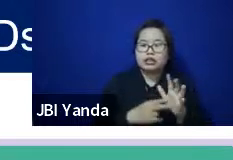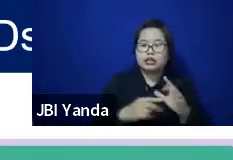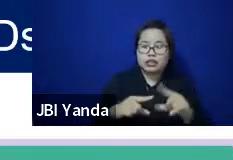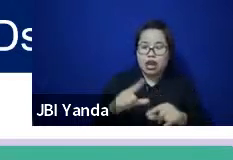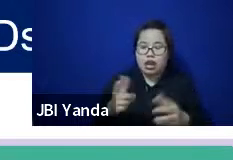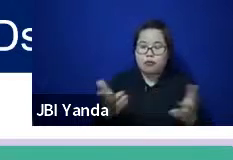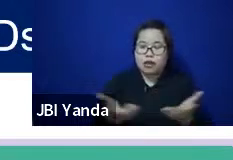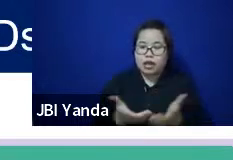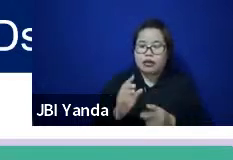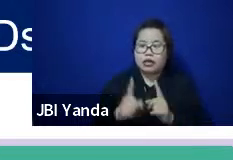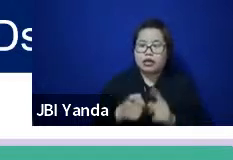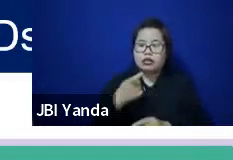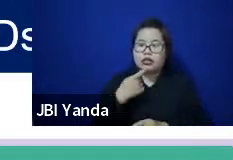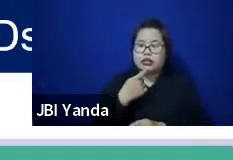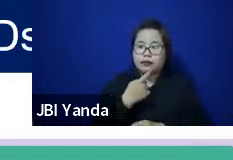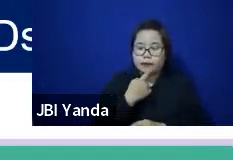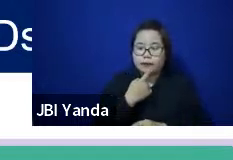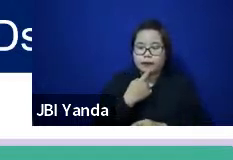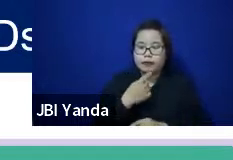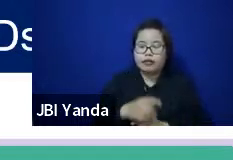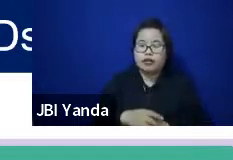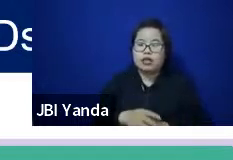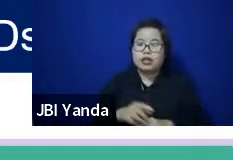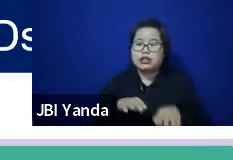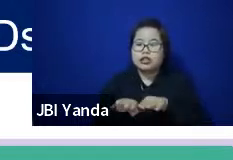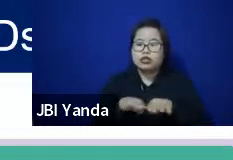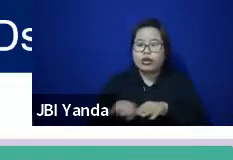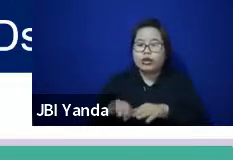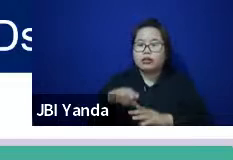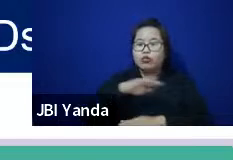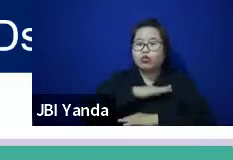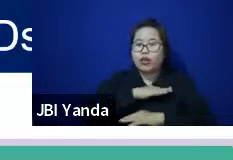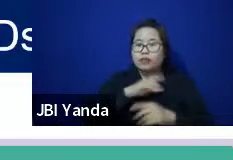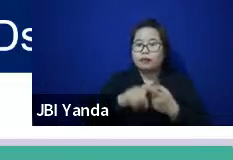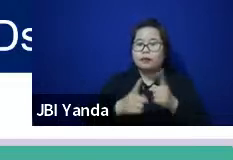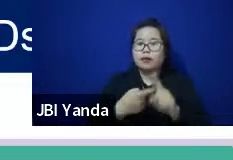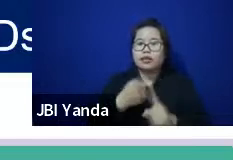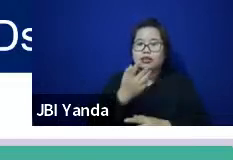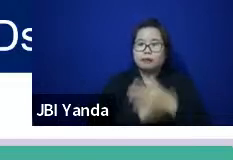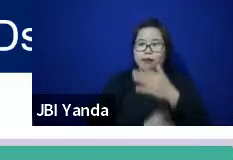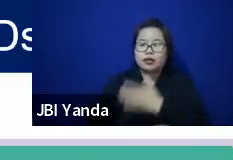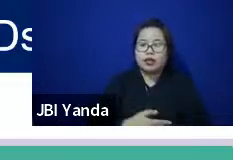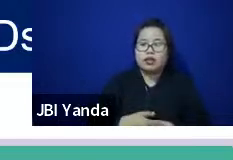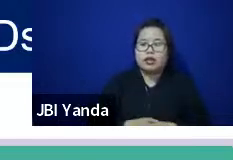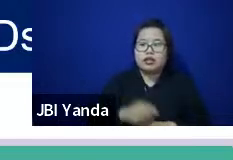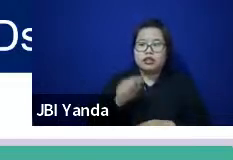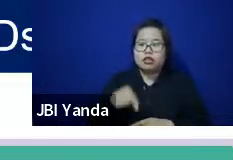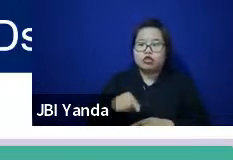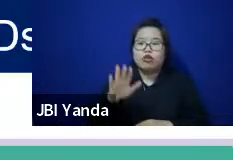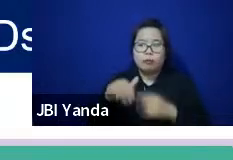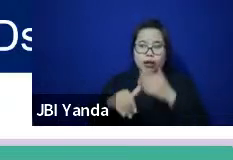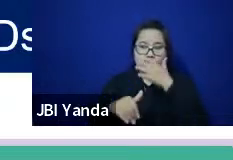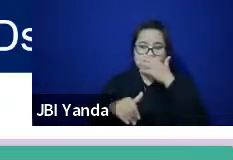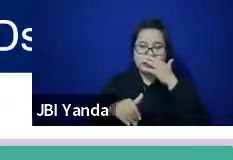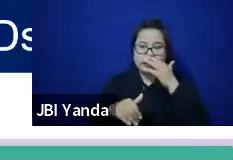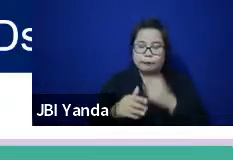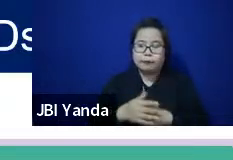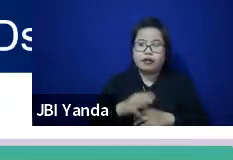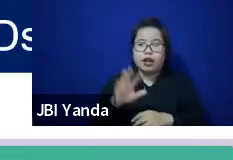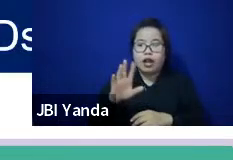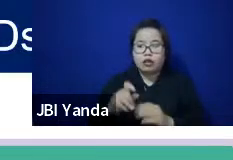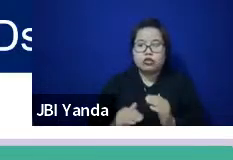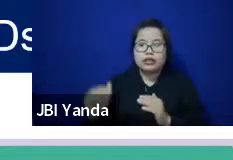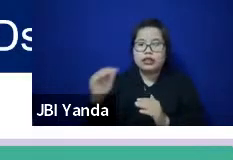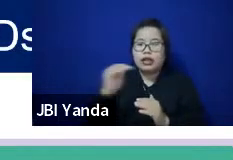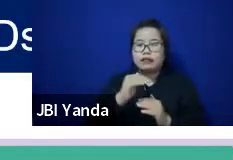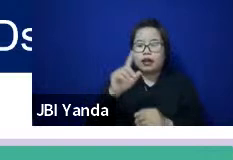bagaimana coverage yang sesuai dengan kebutuhan teman-teman disabilitas itu juga masih perlu